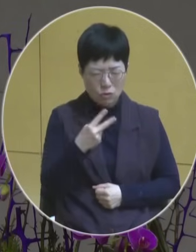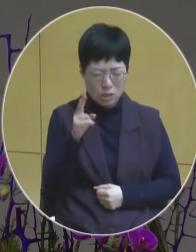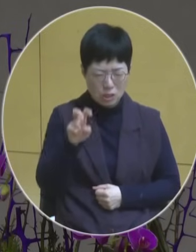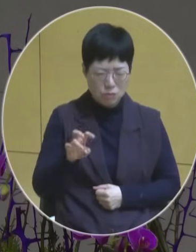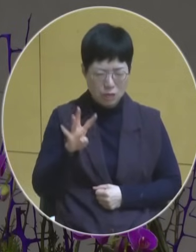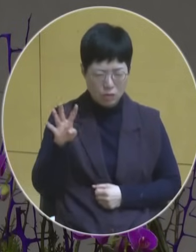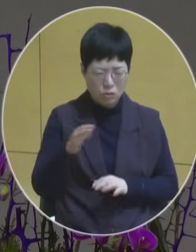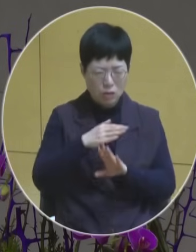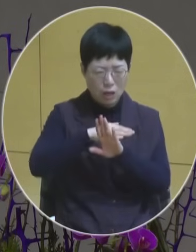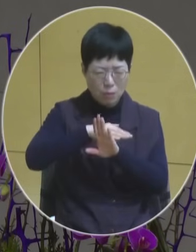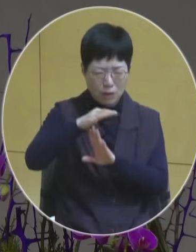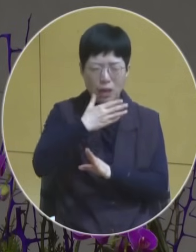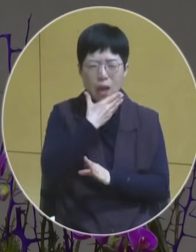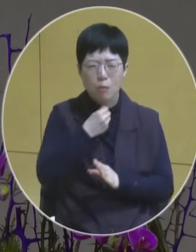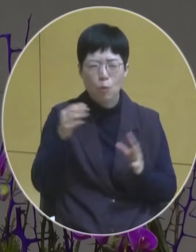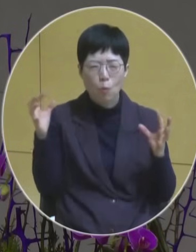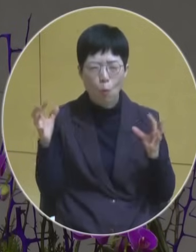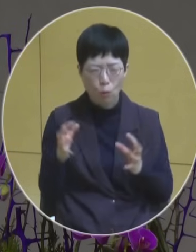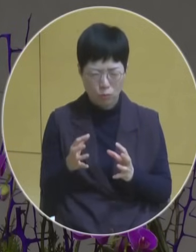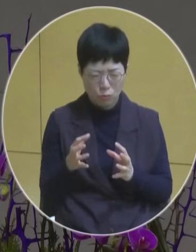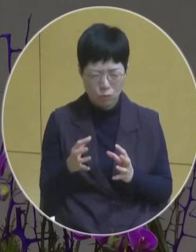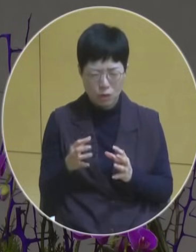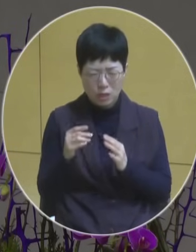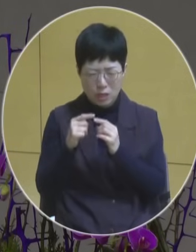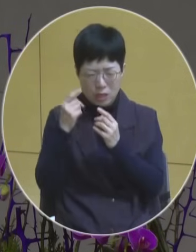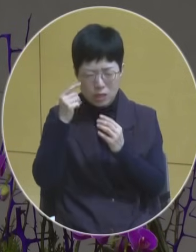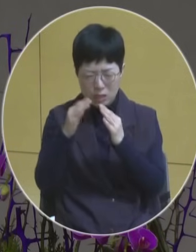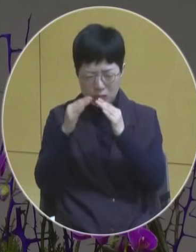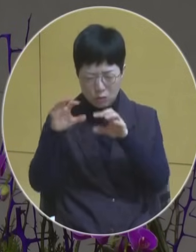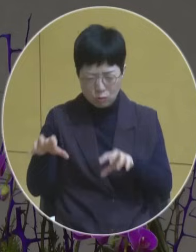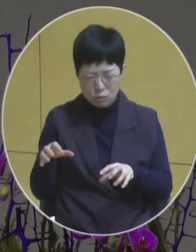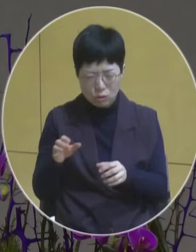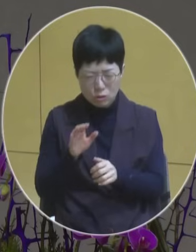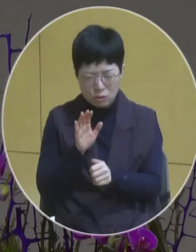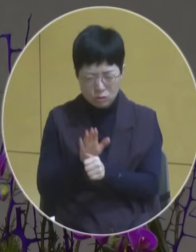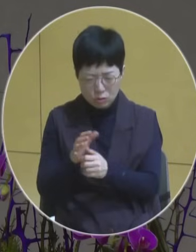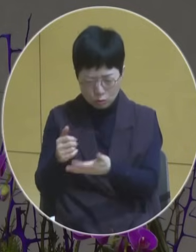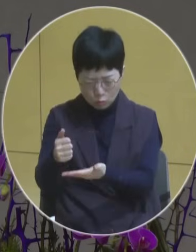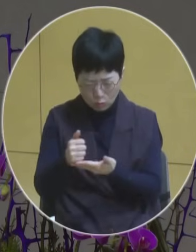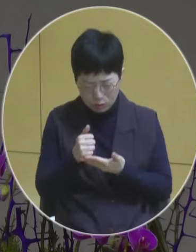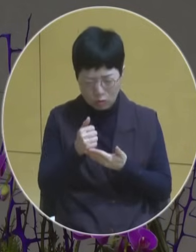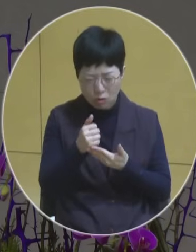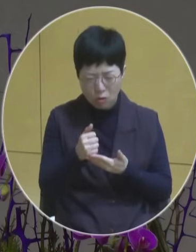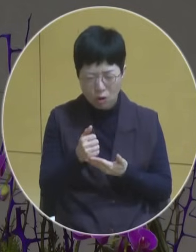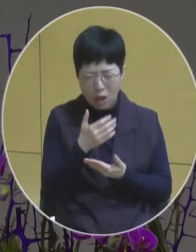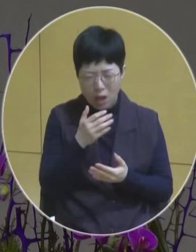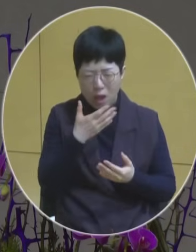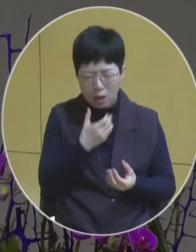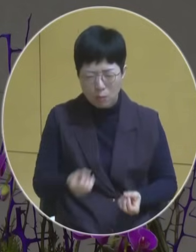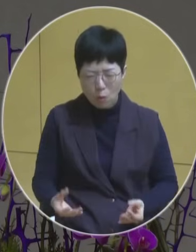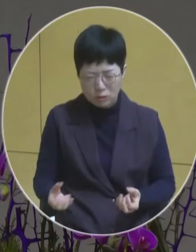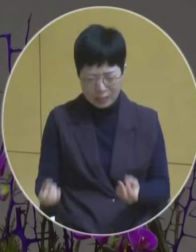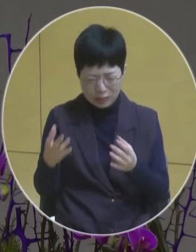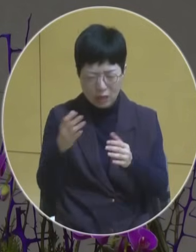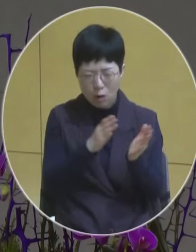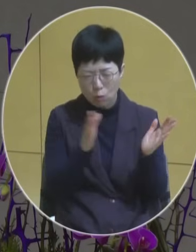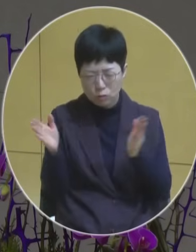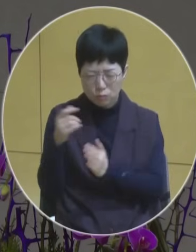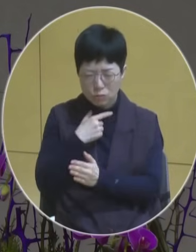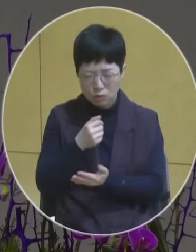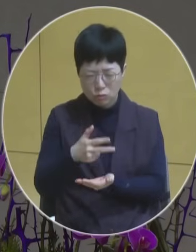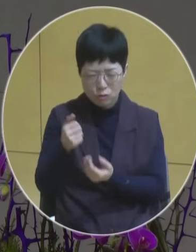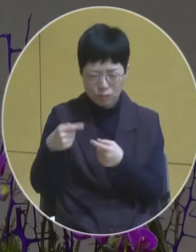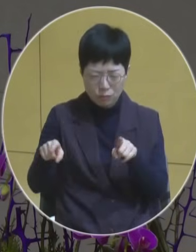2024년 상반기 행복 모임으로 이웃들을 초청하여 복음을 전하고자 합니다. 주님께서 함께해 주시고